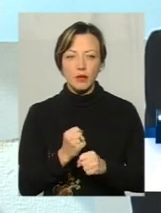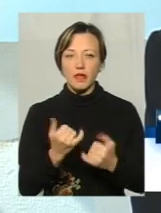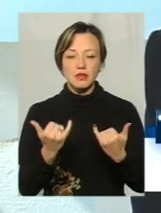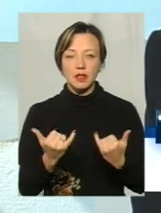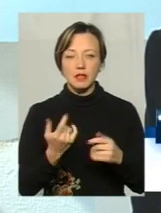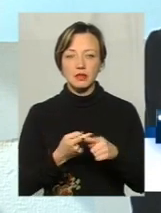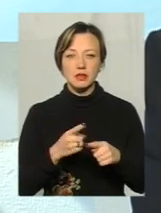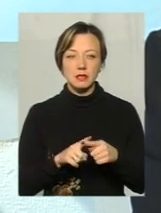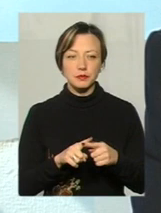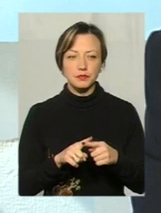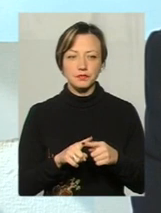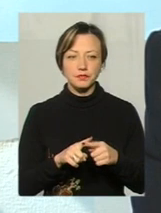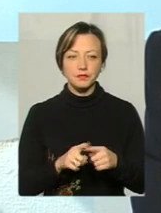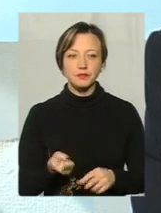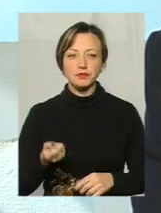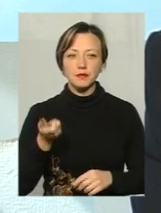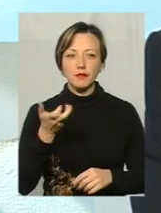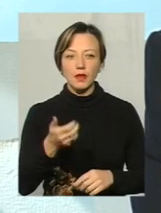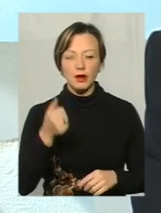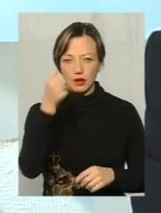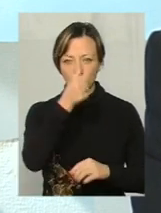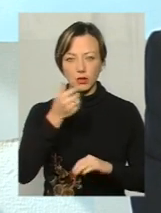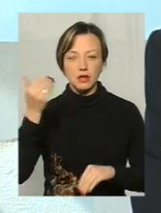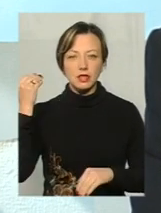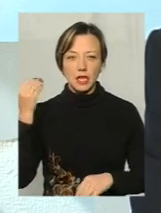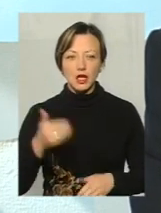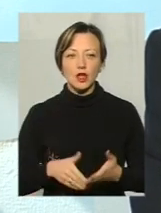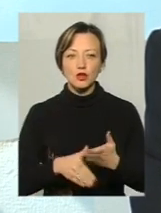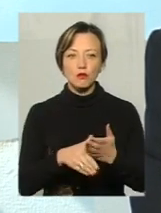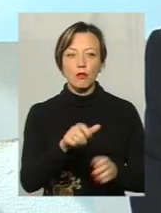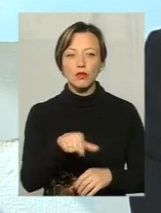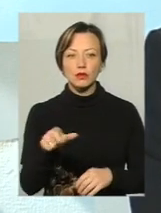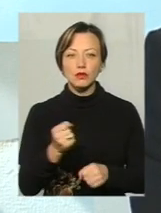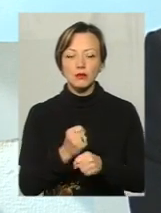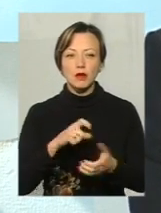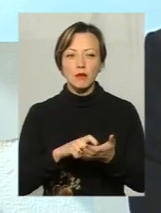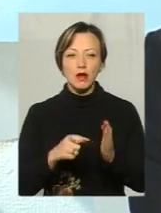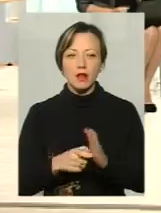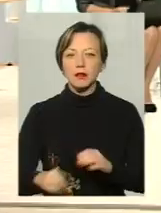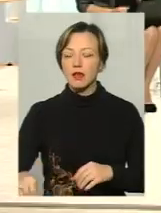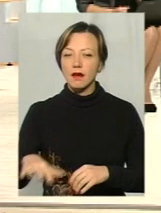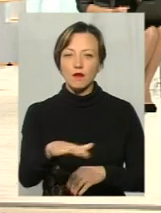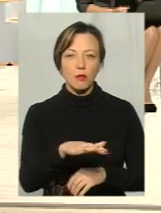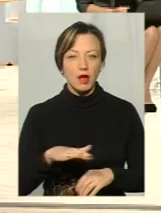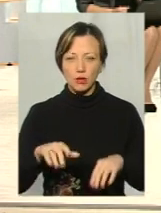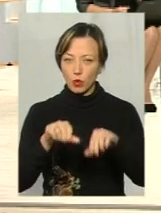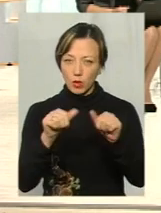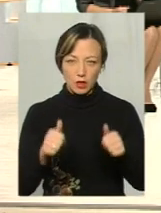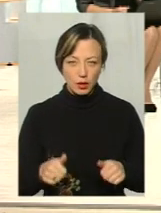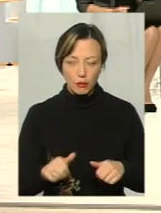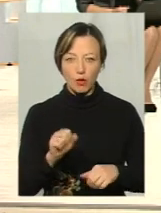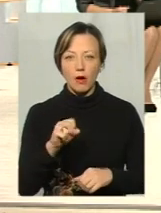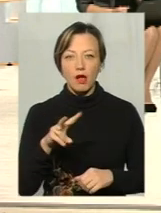а це декілька років назад, спонсори зробили палату дійсно європейського типу.